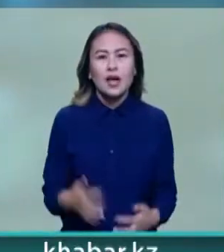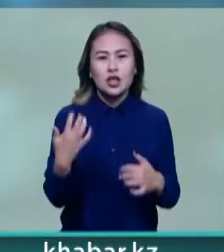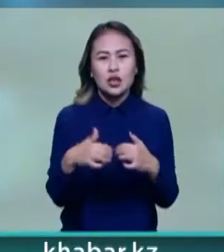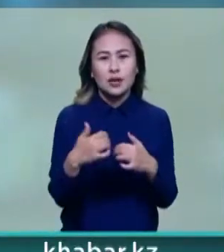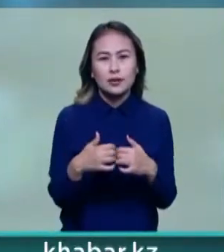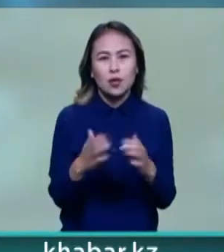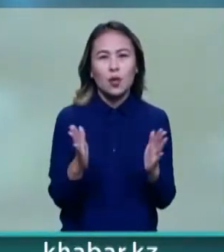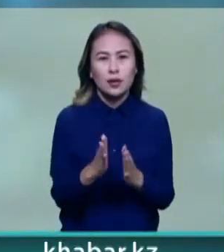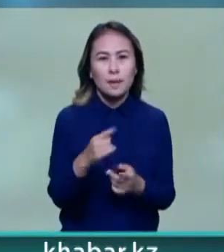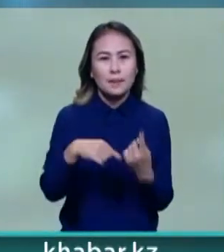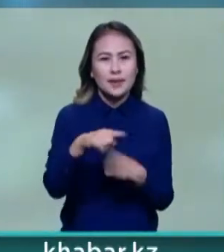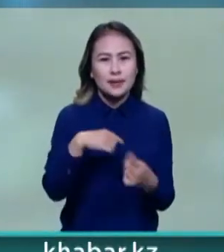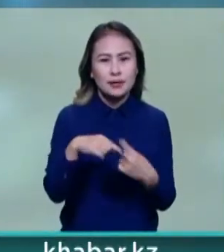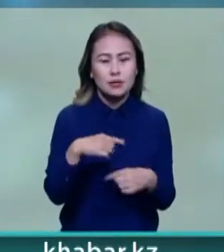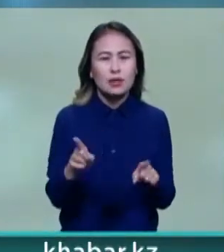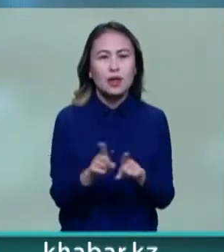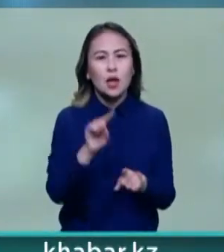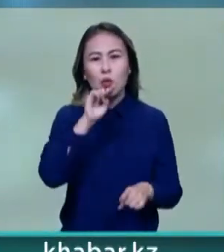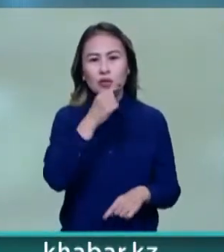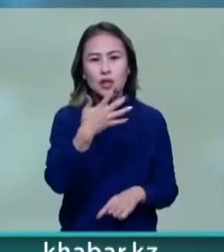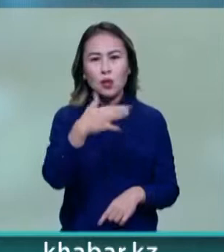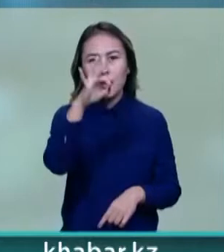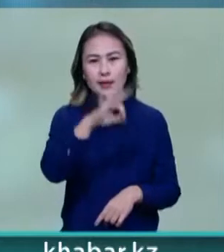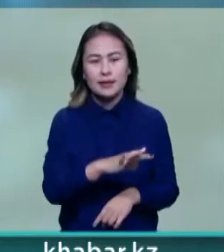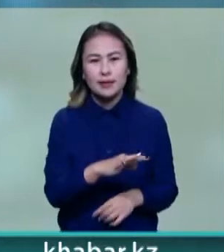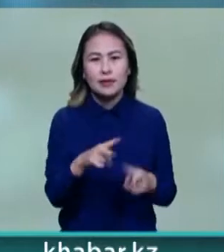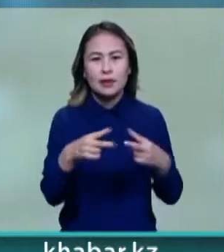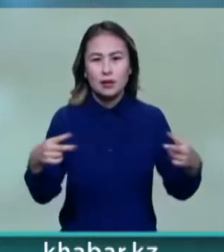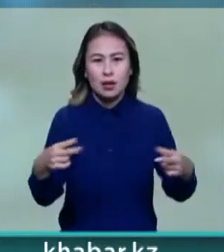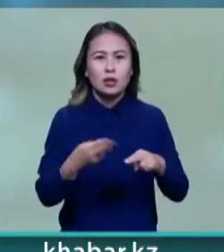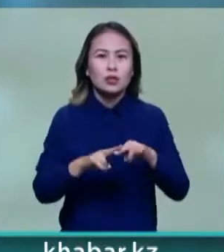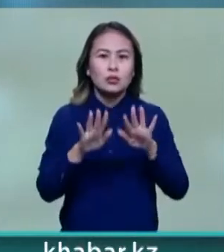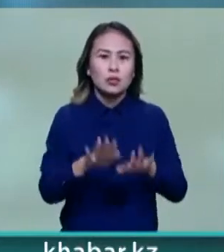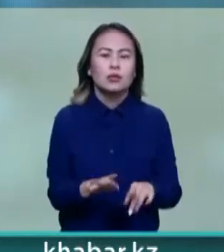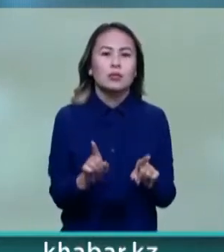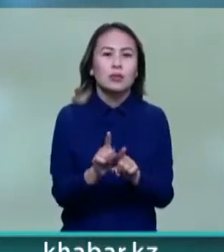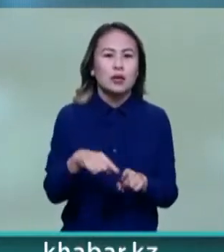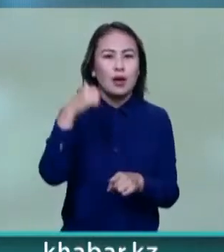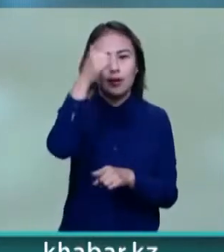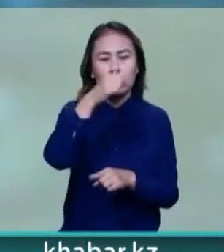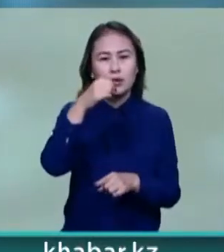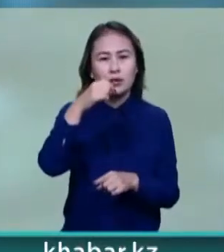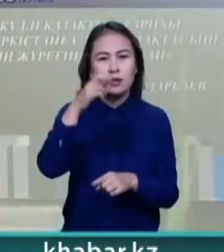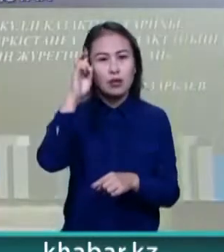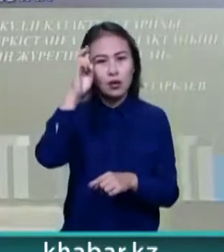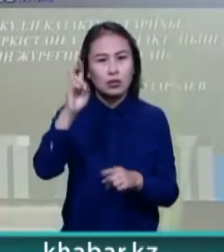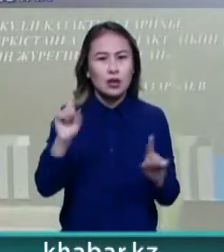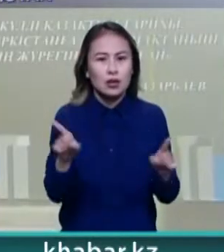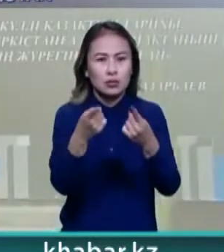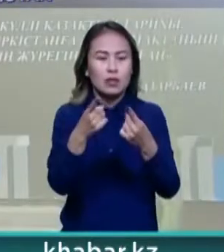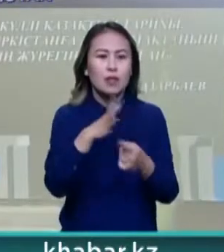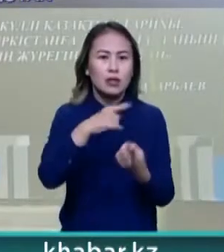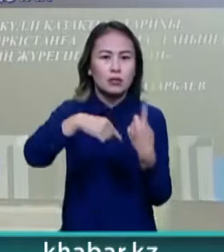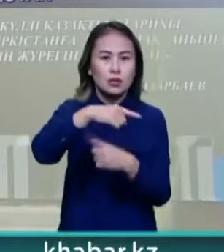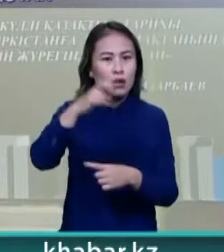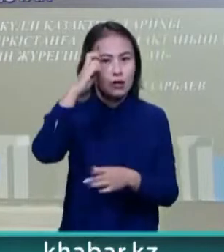Шағын және орта бизнес дамыған елдер экономикасының 50%-не тен. Біздің елде де кәсіпкерлік саласын дамыту үшін